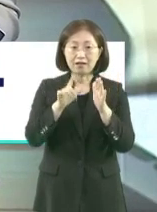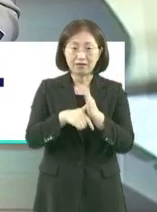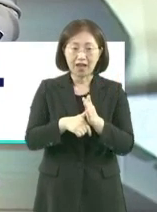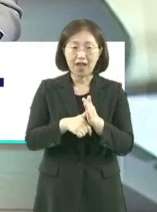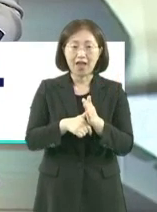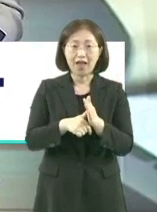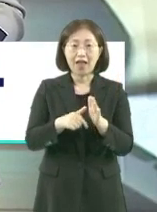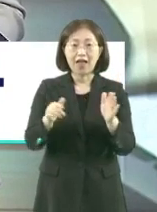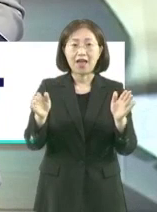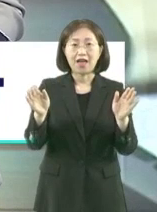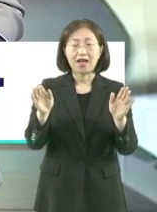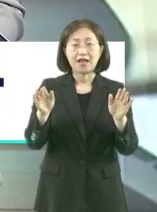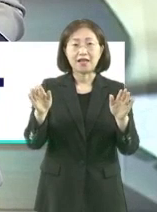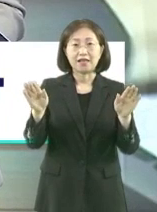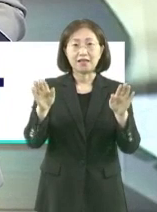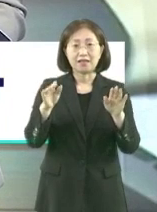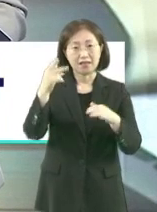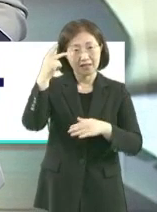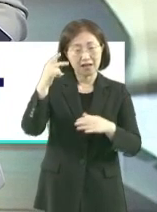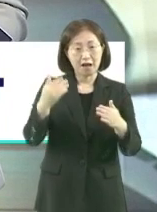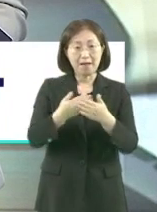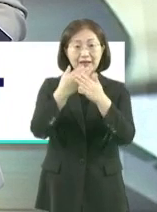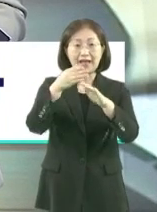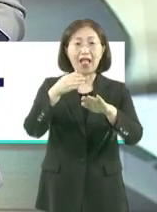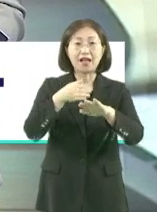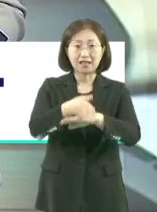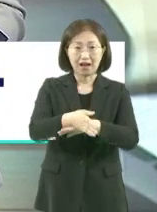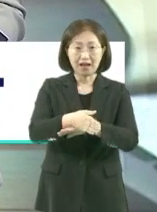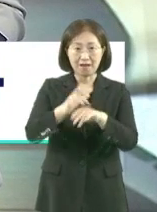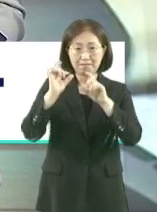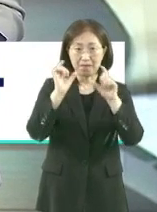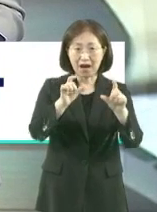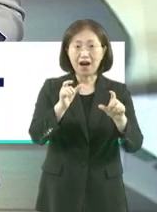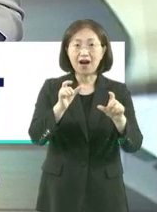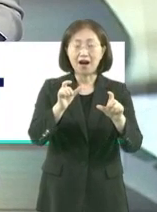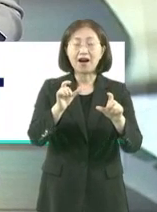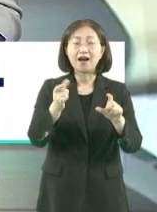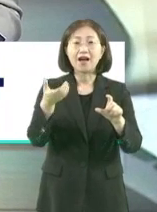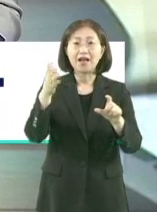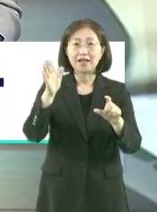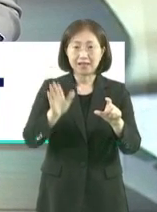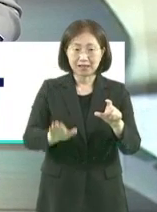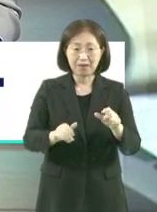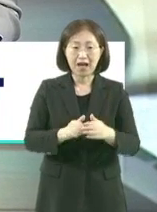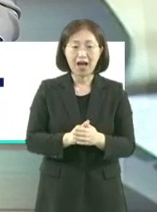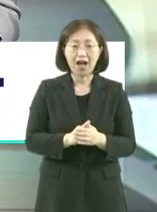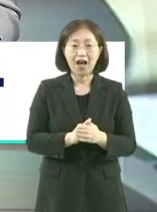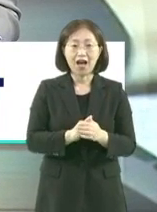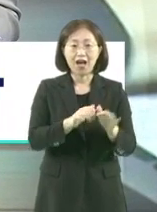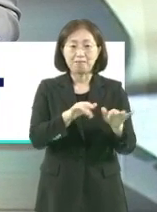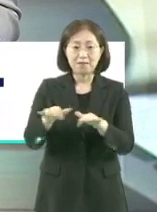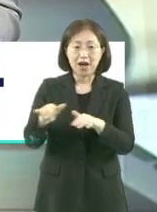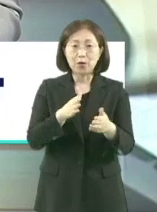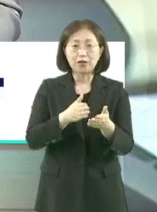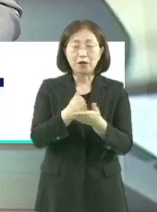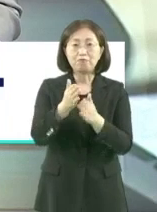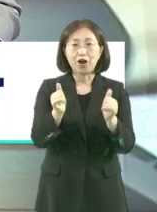한부모 가정에서 자랐지만 이제는 유명 피아니스트를 꿈꾸고 있는 대학생 임종현 씨를 김세범 기자가